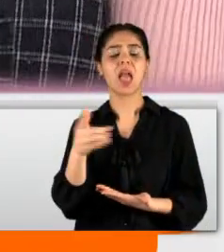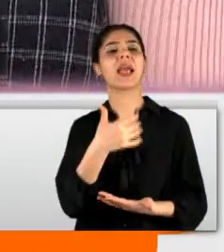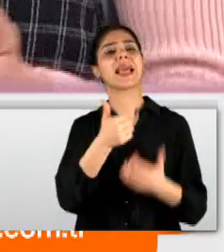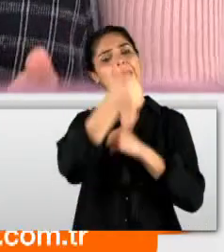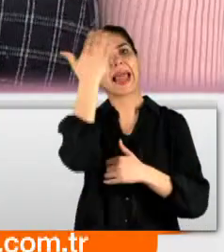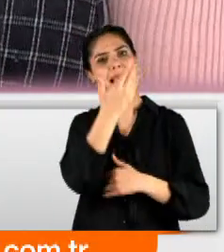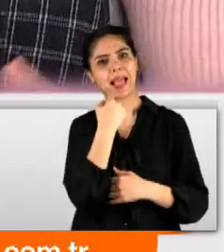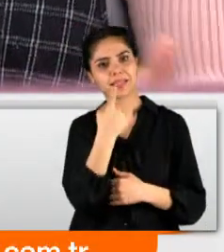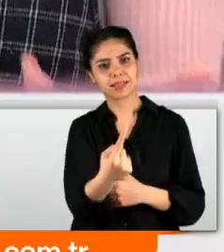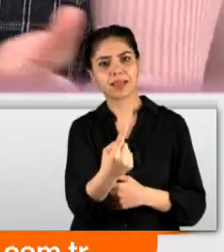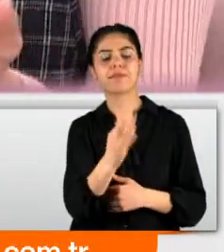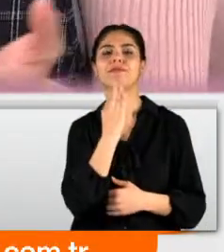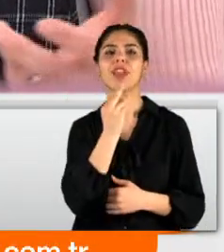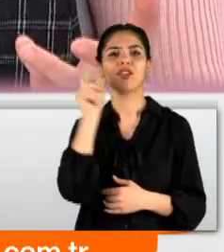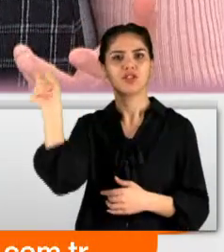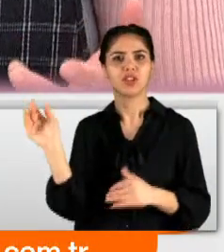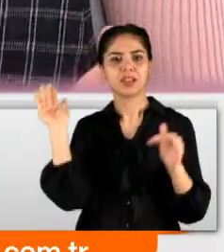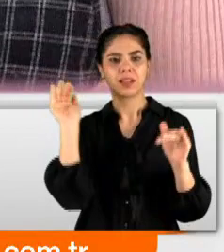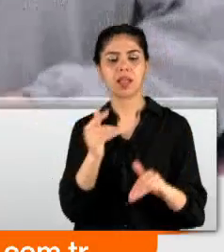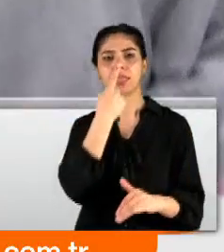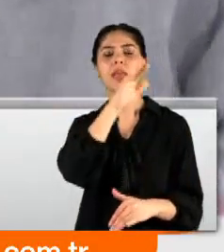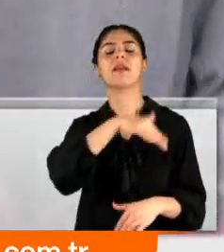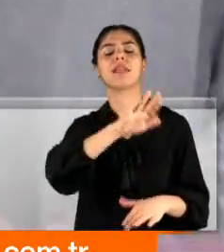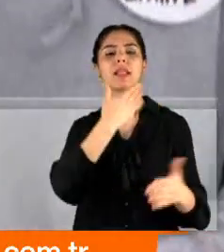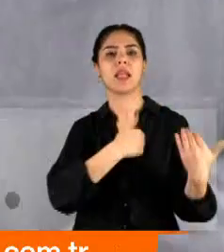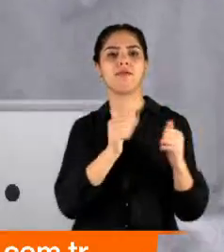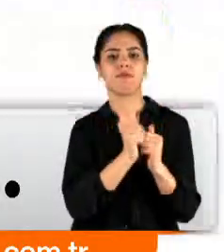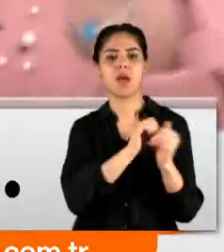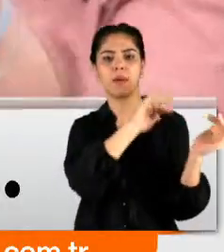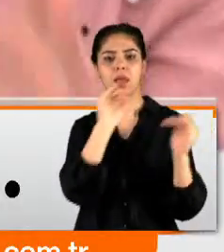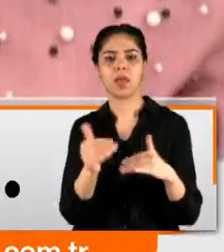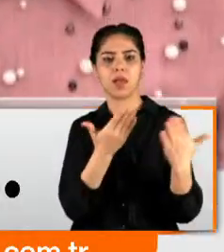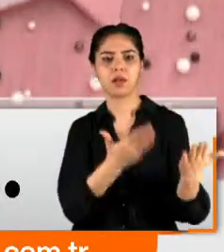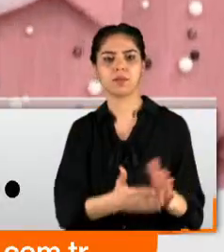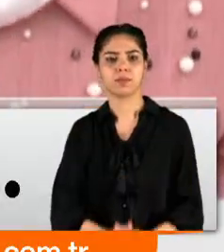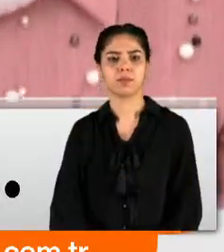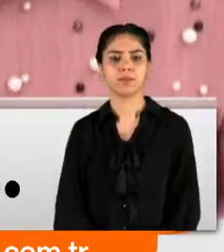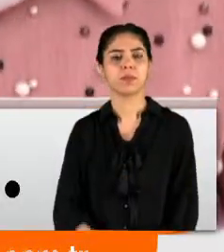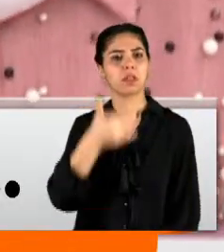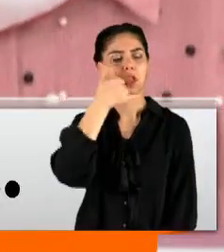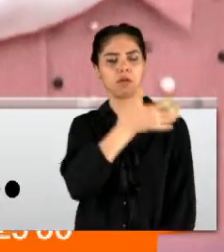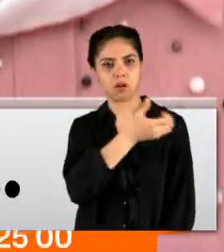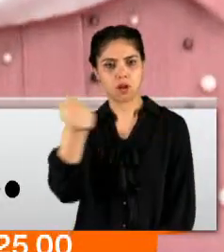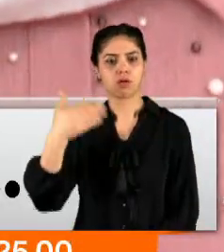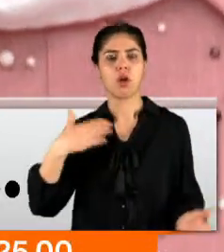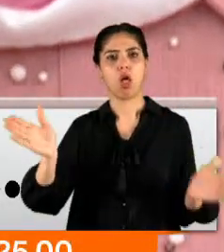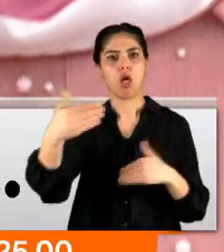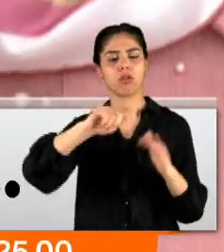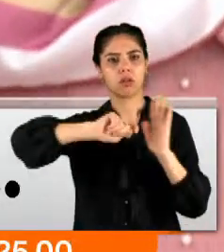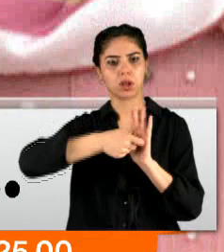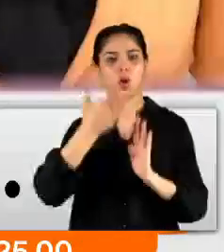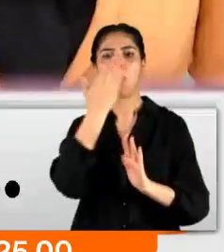çağrıları üzerine genç stüdyoya geldi ama yalnız değildi. Canım yavrum. Telefonumu alıyorsun elimden. Odaya beni kilitliyorsun,